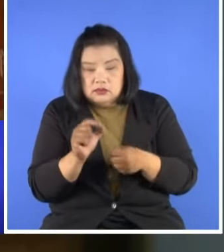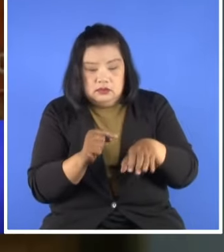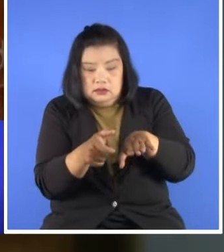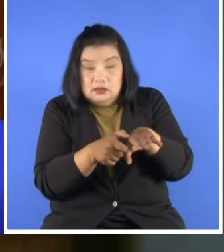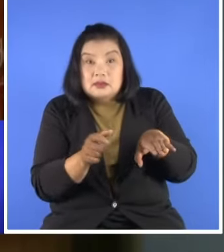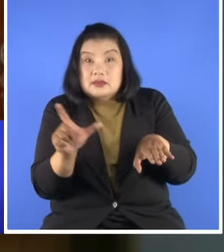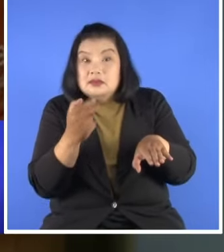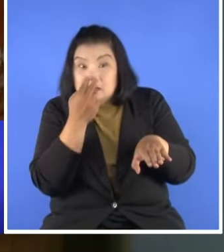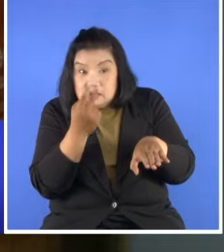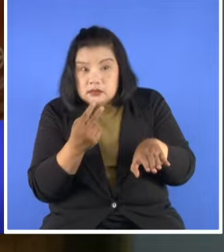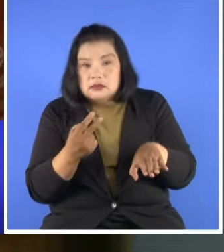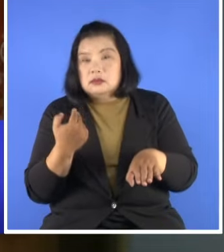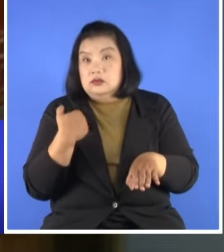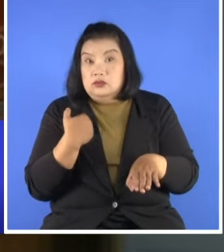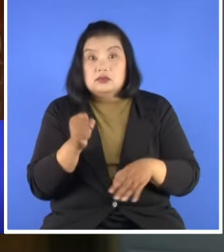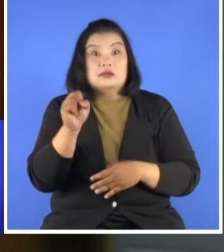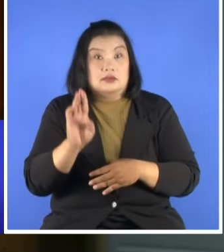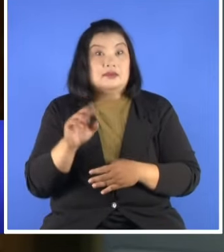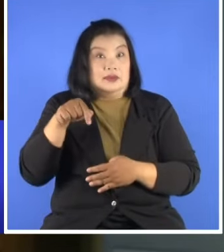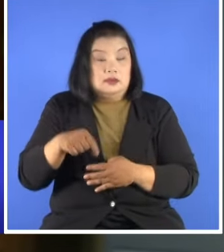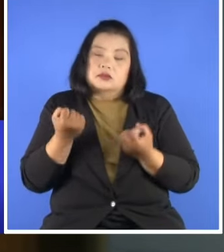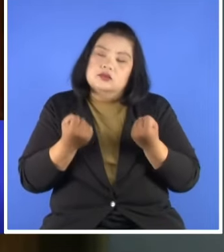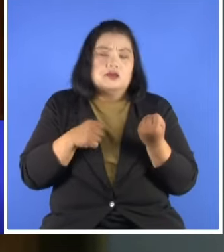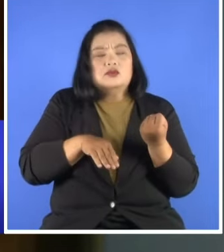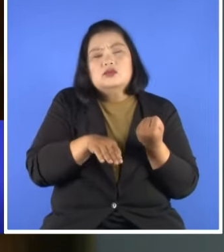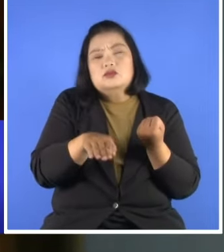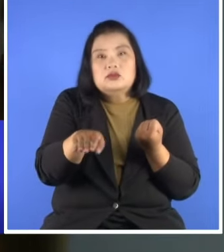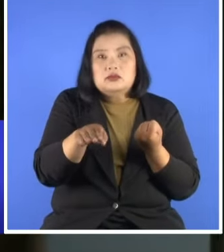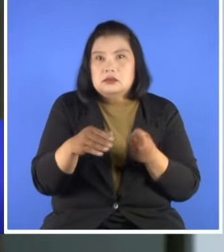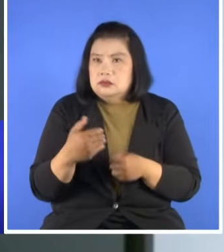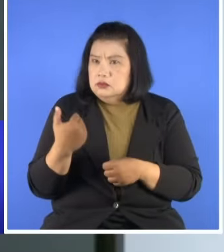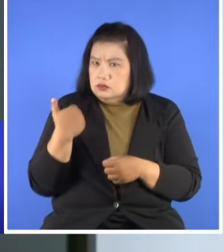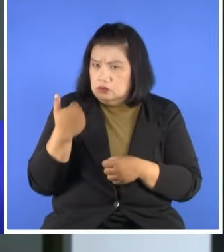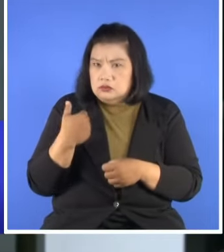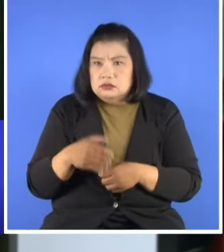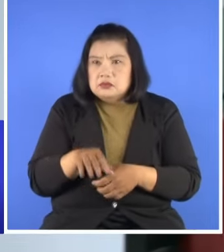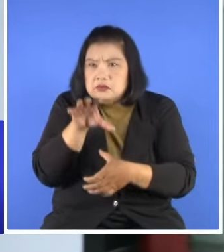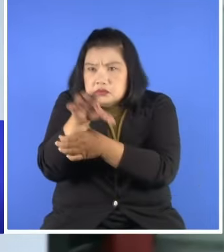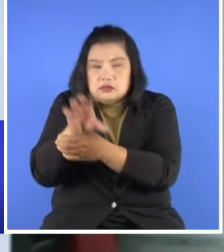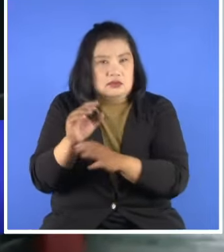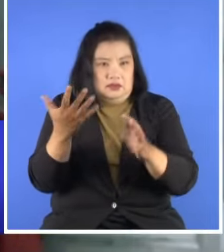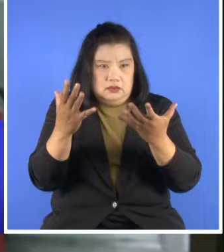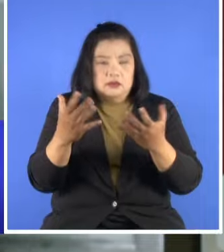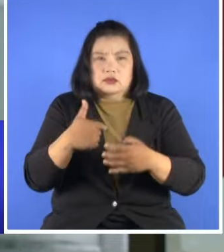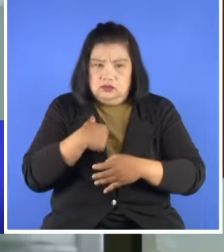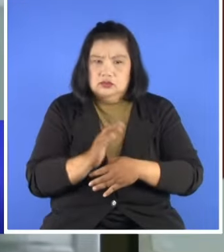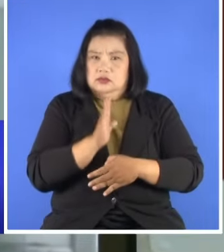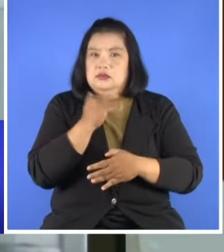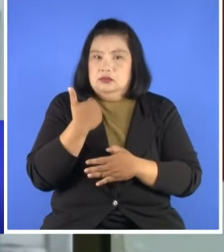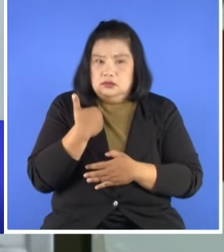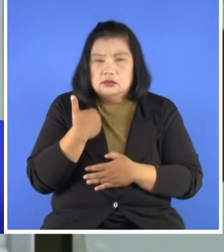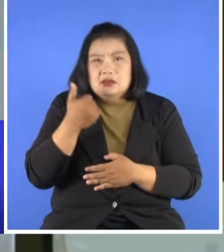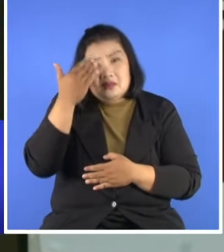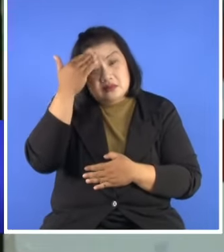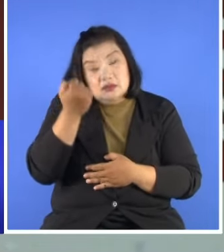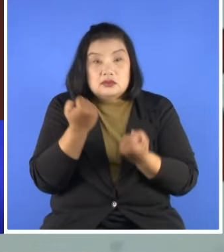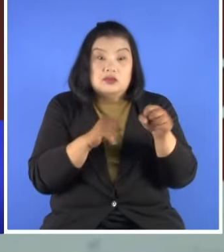มีการบังคับคมคูให้ลูกค้าขึ้นรถผมก็มีศักดิ์ศรีในชีวิตคนขับแท็กซี่นะเรื่องที่หวงที่จอดรถนั้นไม่เป็นความจริง